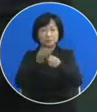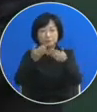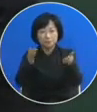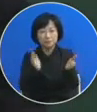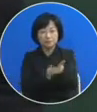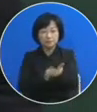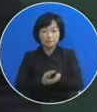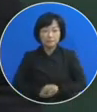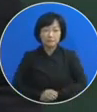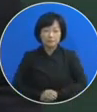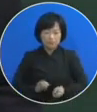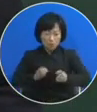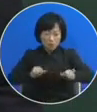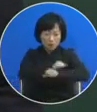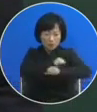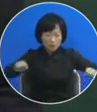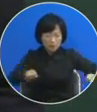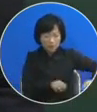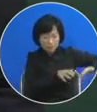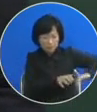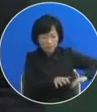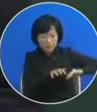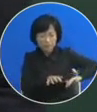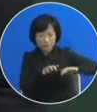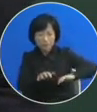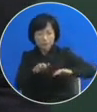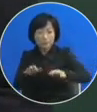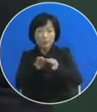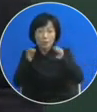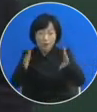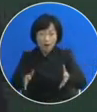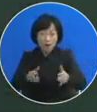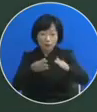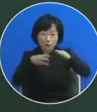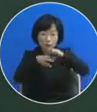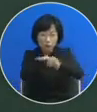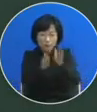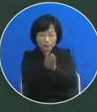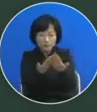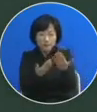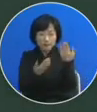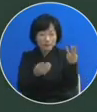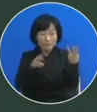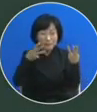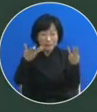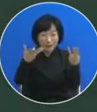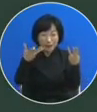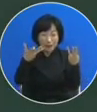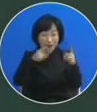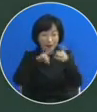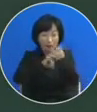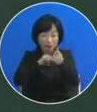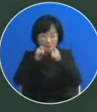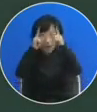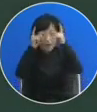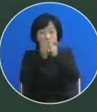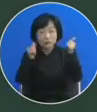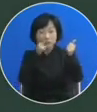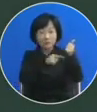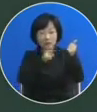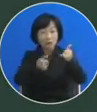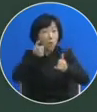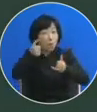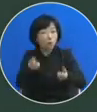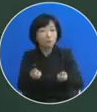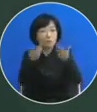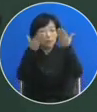worked on them. 광야길 가는 동안에 출애굽기 3장 18절 깨달은 사람에게 오순절의 응답을. While walking through the wilderness, those